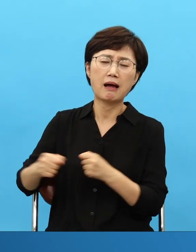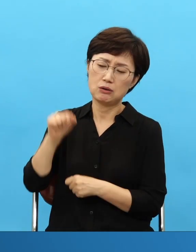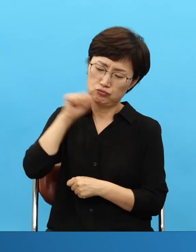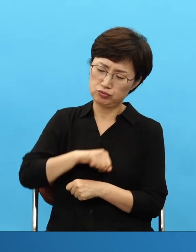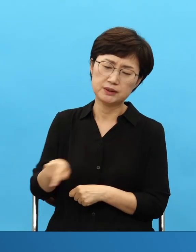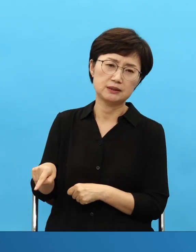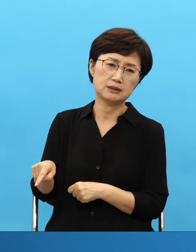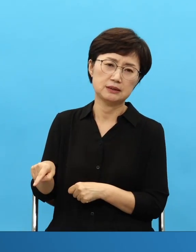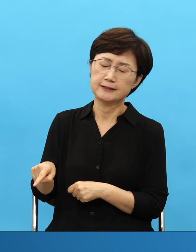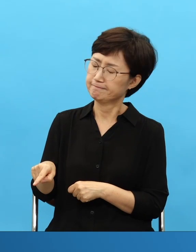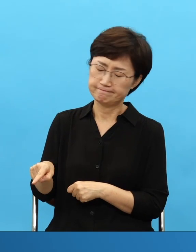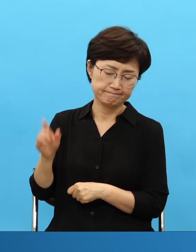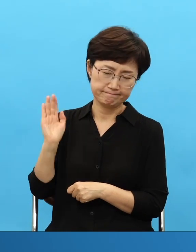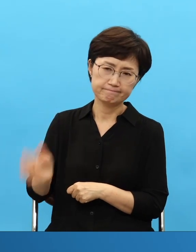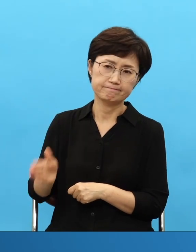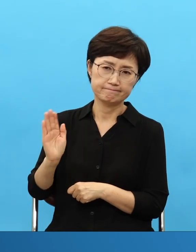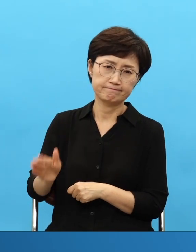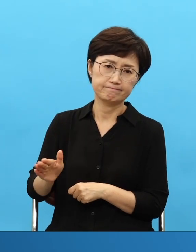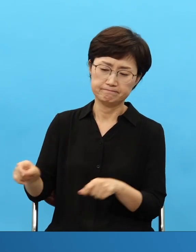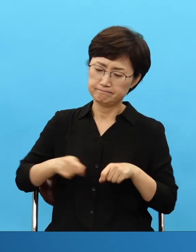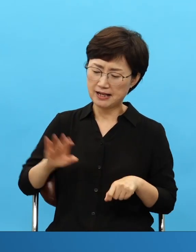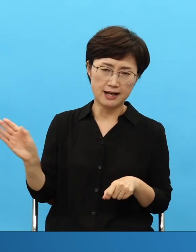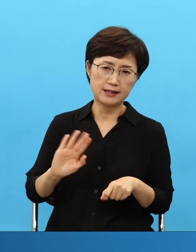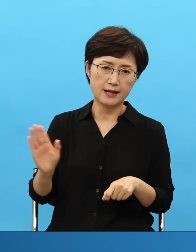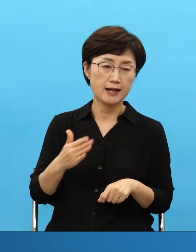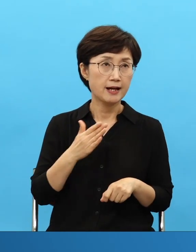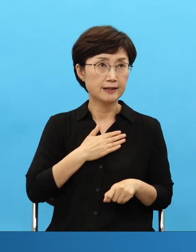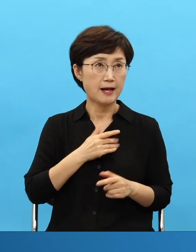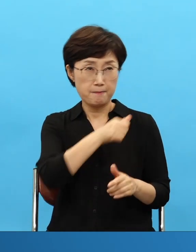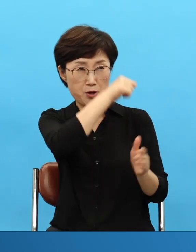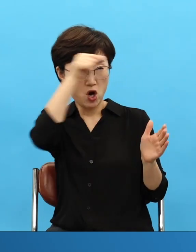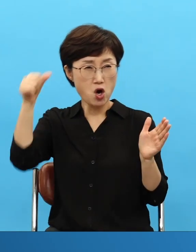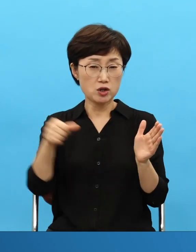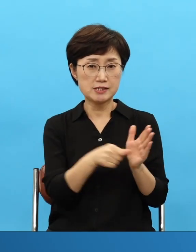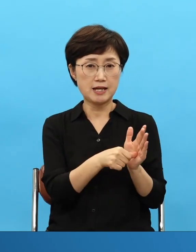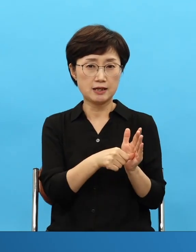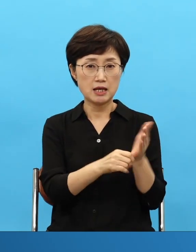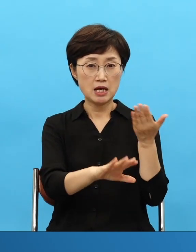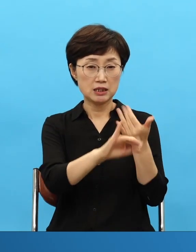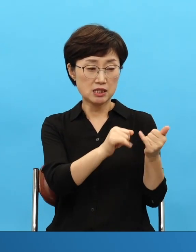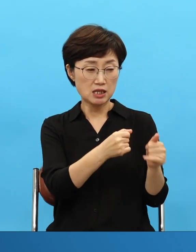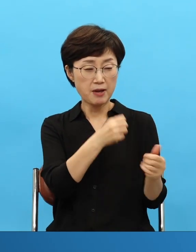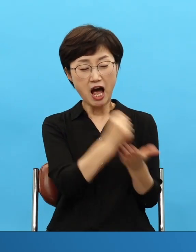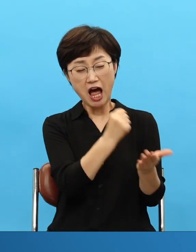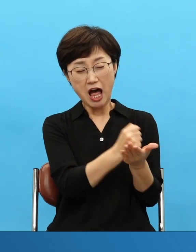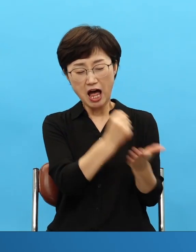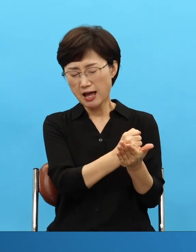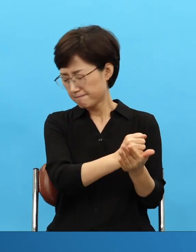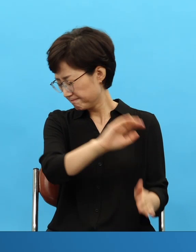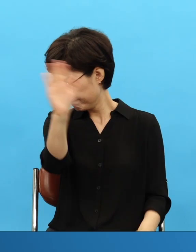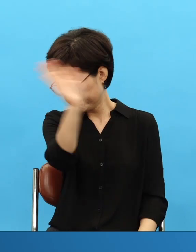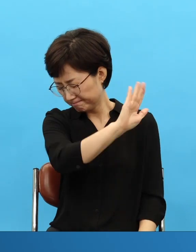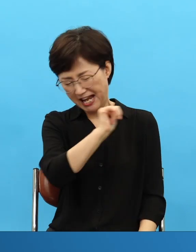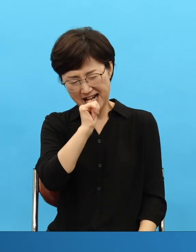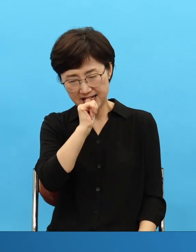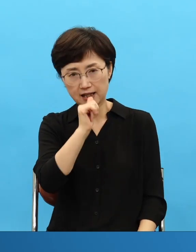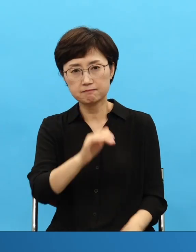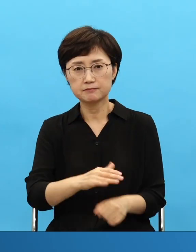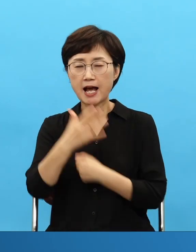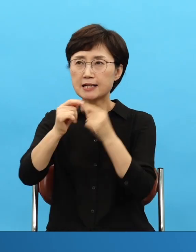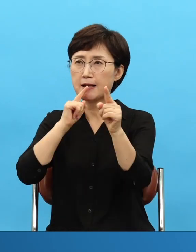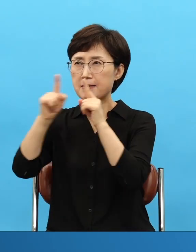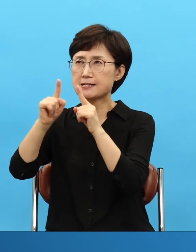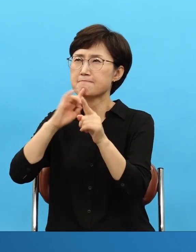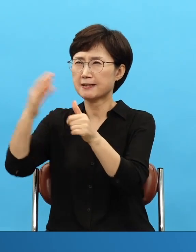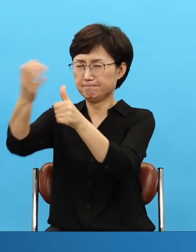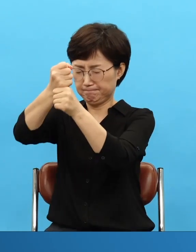중요한 망대를 만들었습니다. 미래를요. 나는 사는 날 동안에는 남의 말을 절대 하지 않고 하나님의